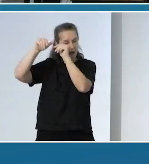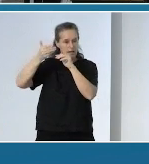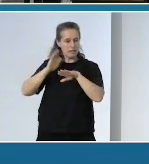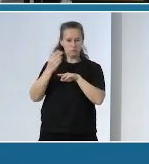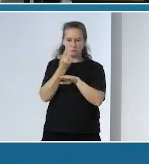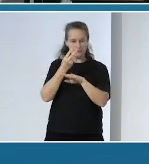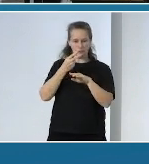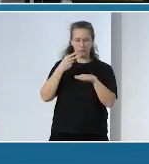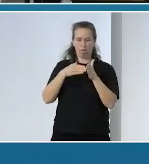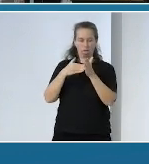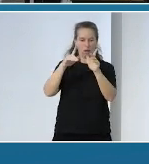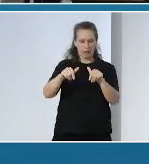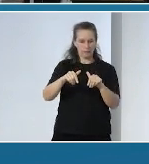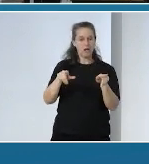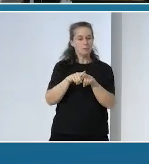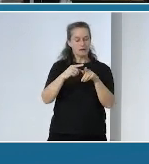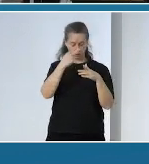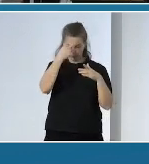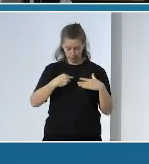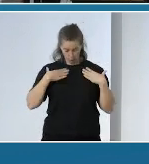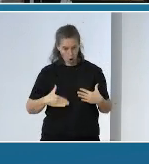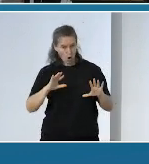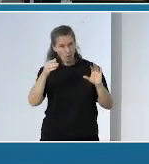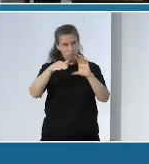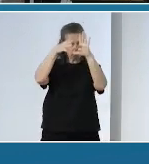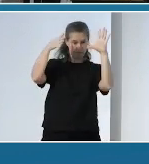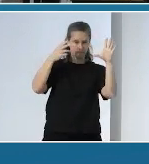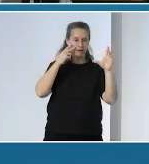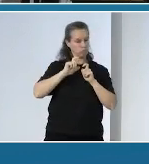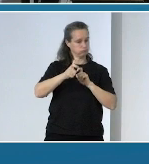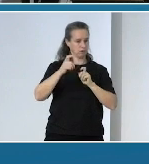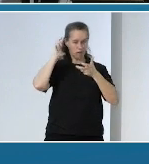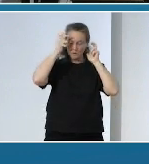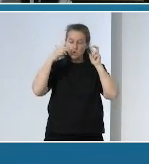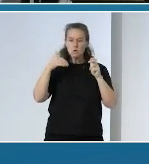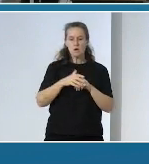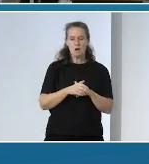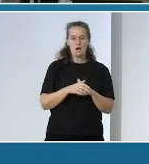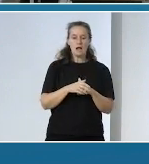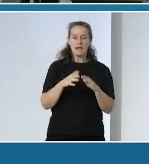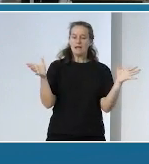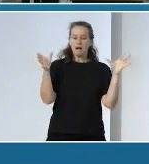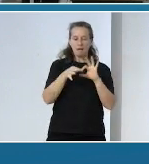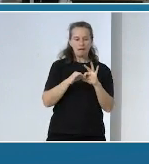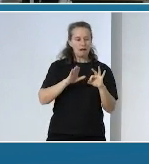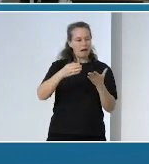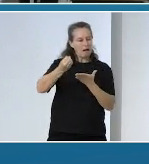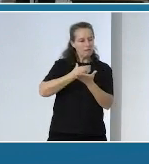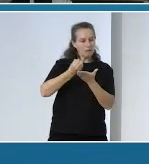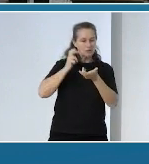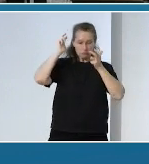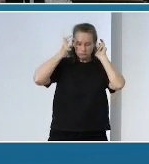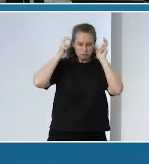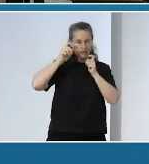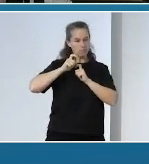Sur la représentation de notre corps, et on verra brièvement le lien entre l'information vestibulaire